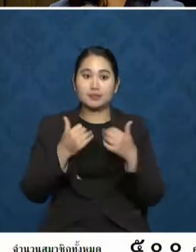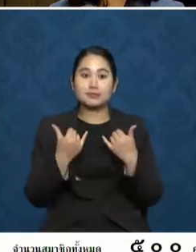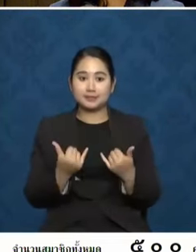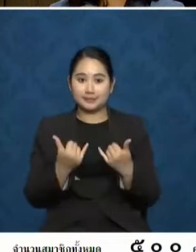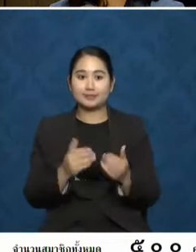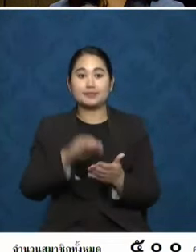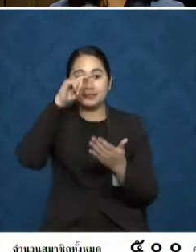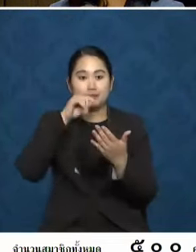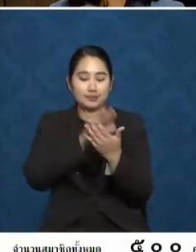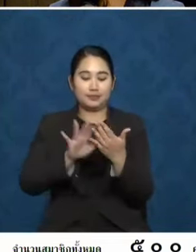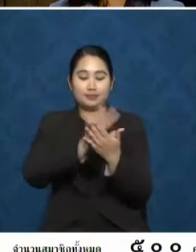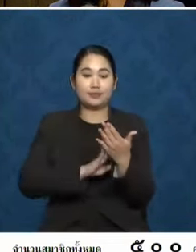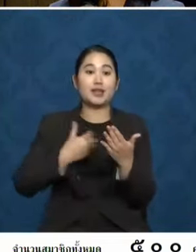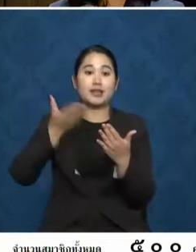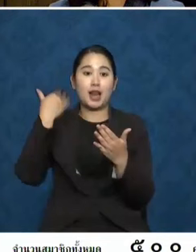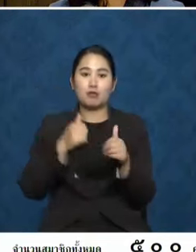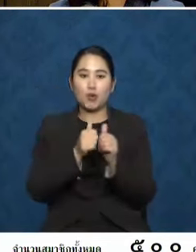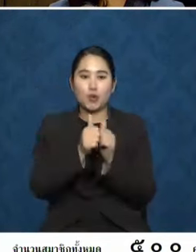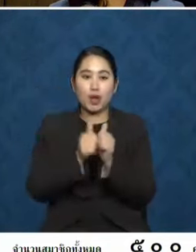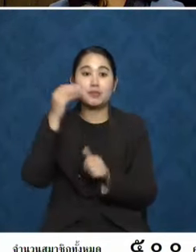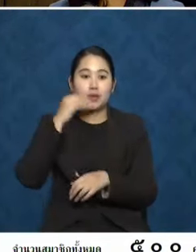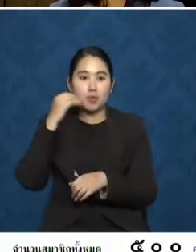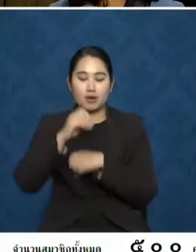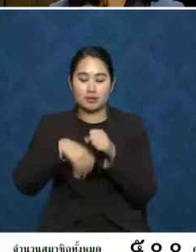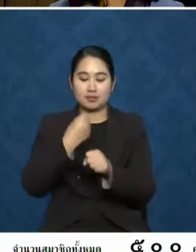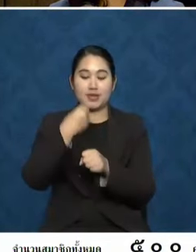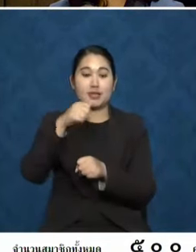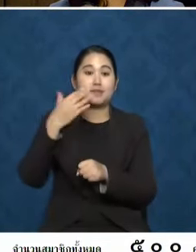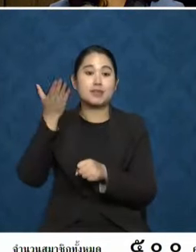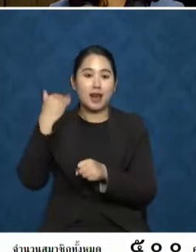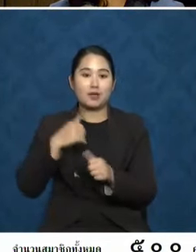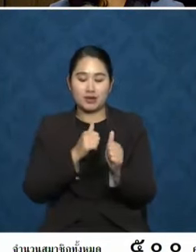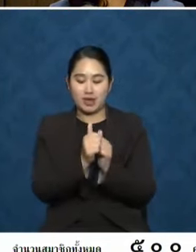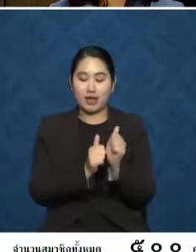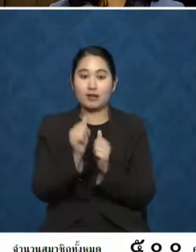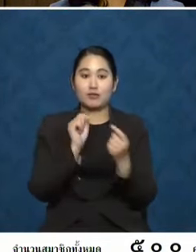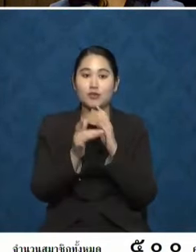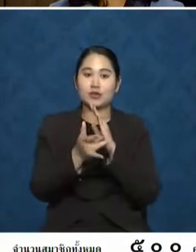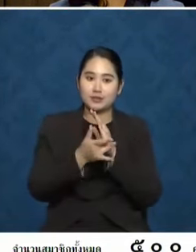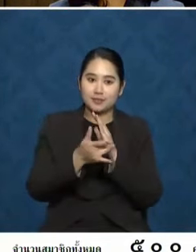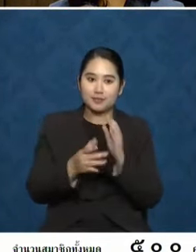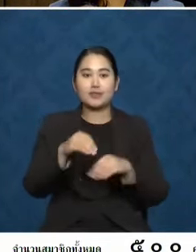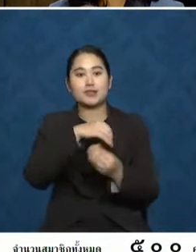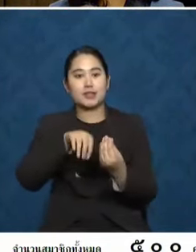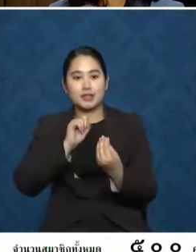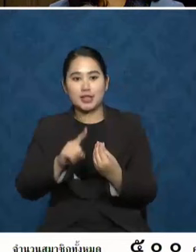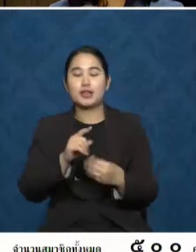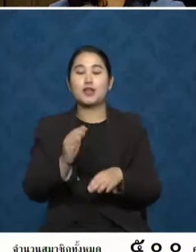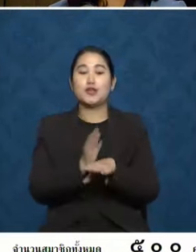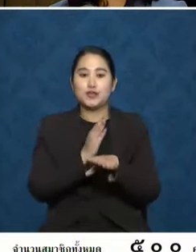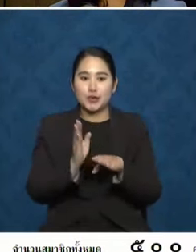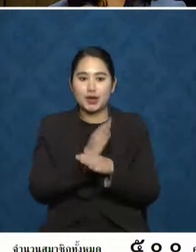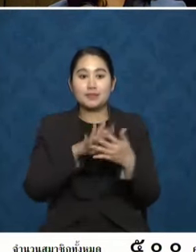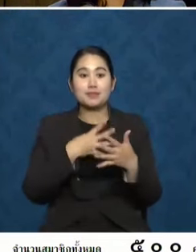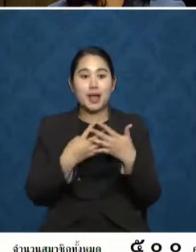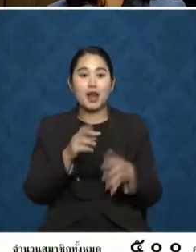ับประเทศไทยเราเคยเขาแงขนหลายรอบนะครับช่สิบปที่ผ่านมาเราเข้าไปแข่งในเรื่อง Social Commerce, Platform, Startup